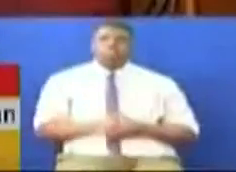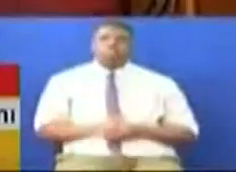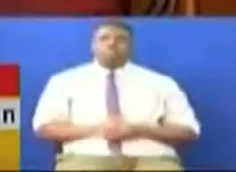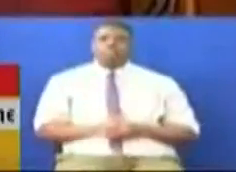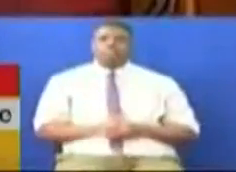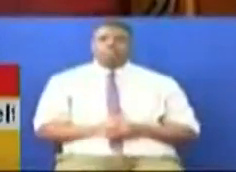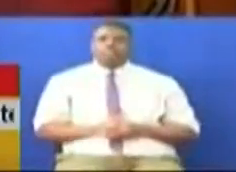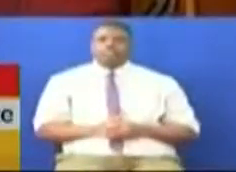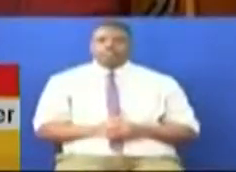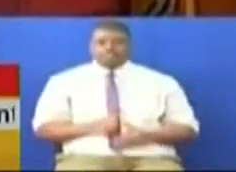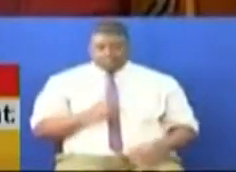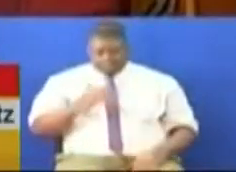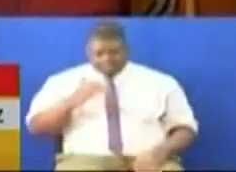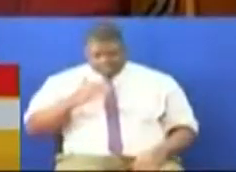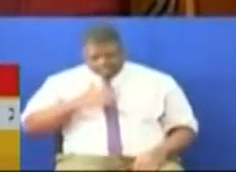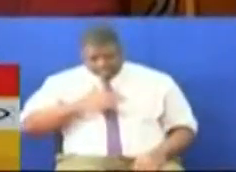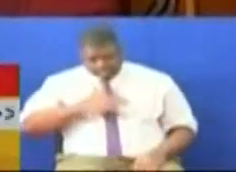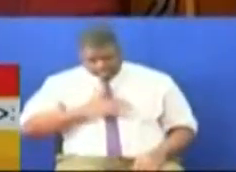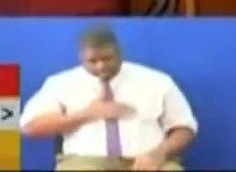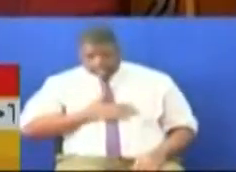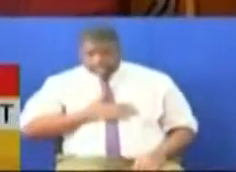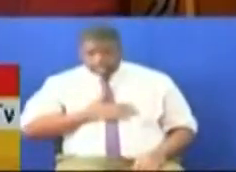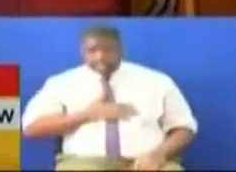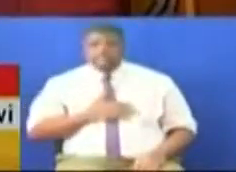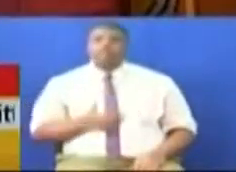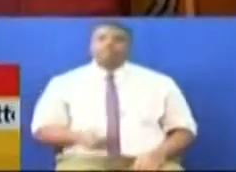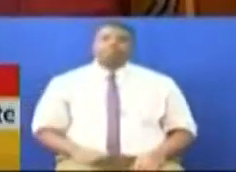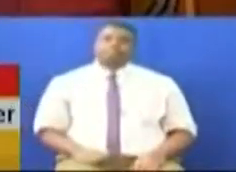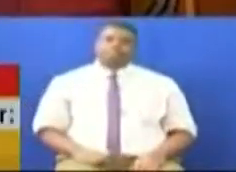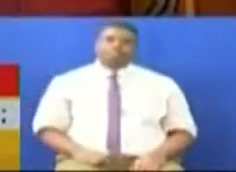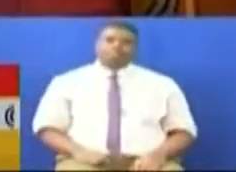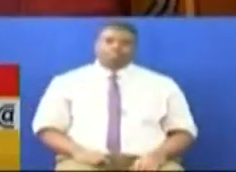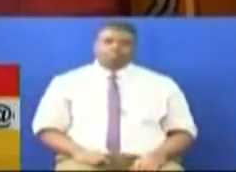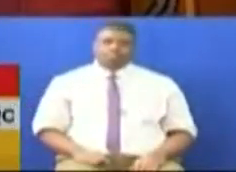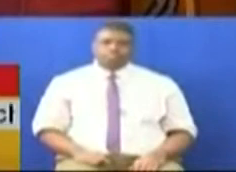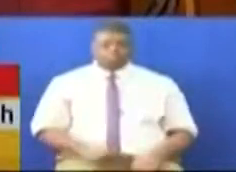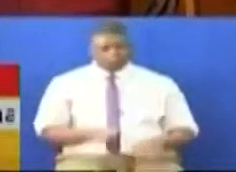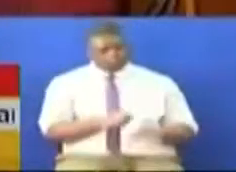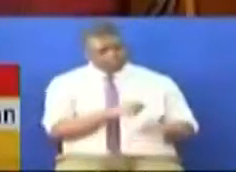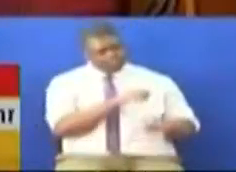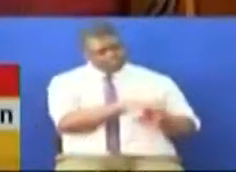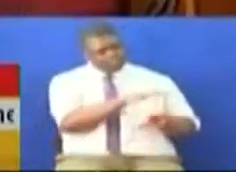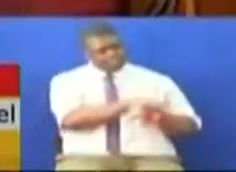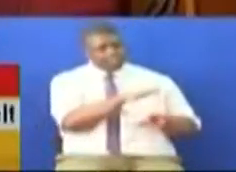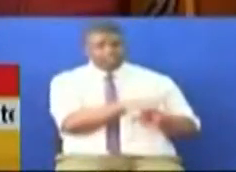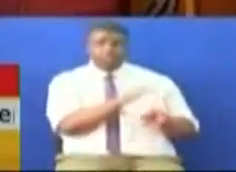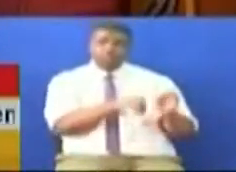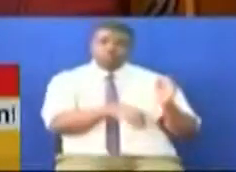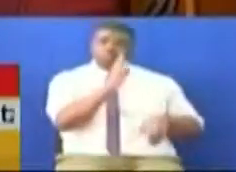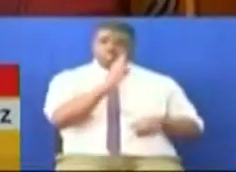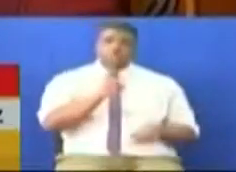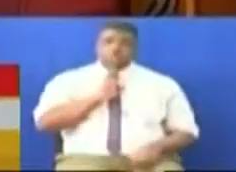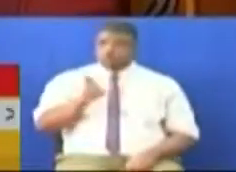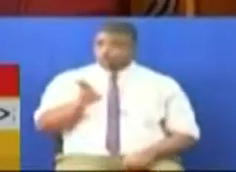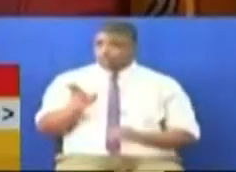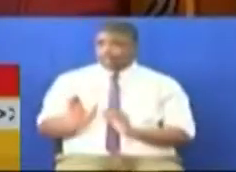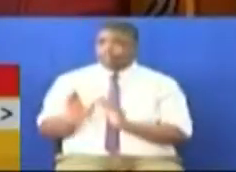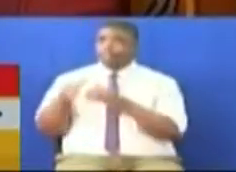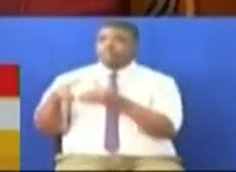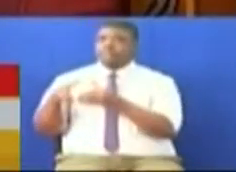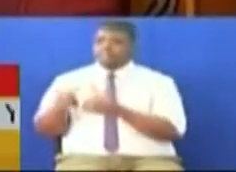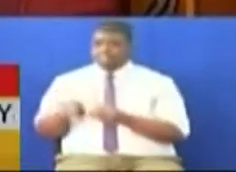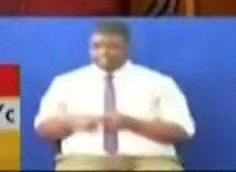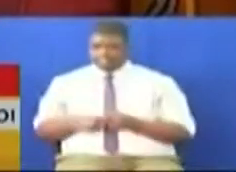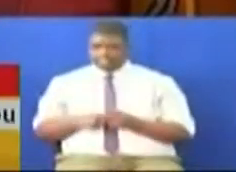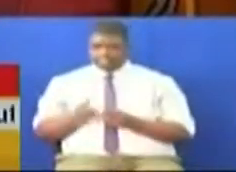Asante sana Mheshimiwa Natropia Theonest ambaye umepitia na kufafanua zaidi hoja za kamati. Baadhi